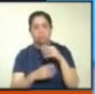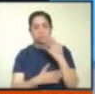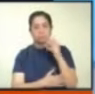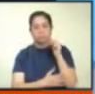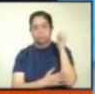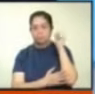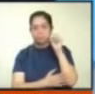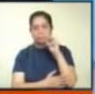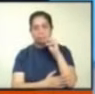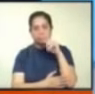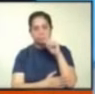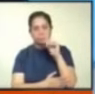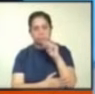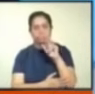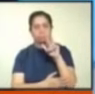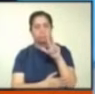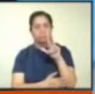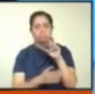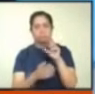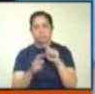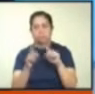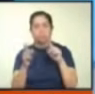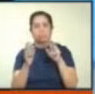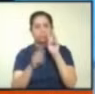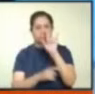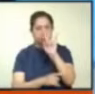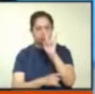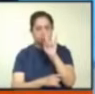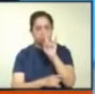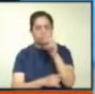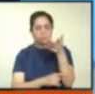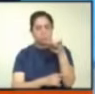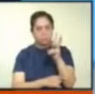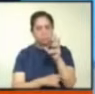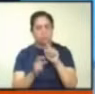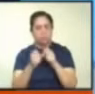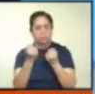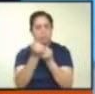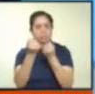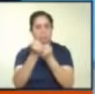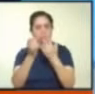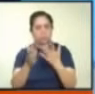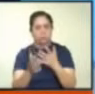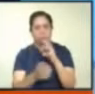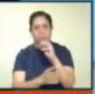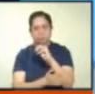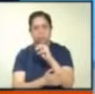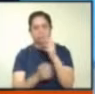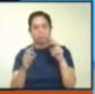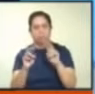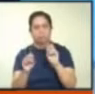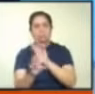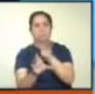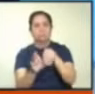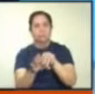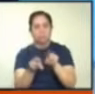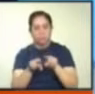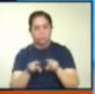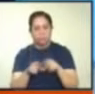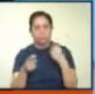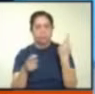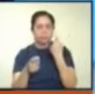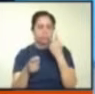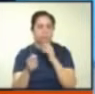ng Ampatuan. 31 sa kanila ay kawani ng media at 26 ay mga supporter ng mga mandadato o mga nadawit lamang sa